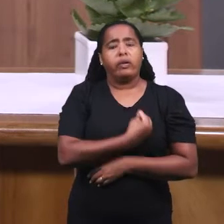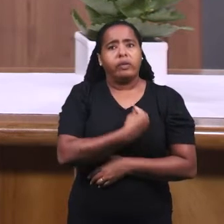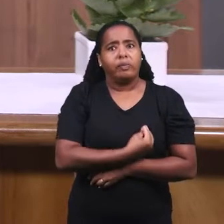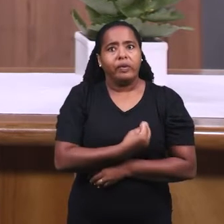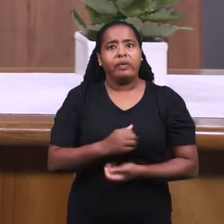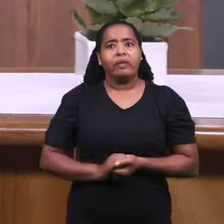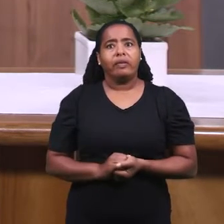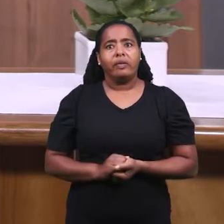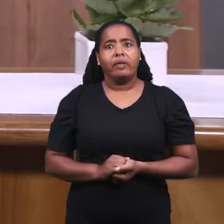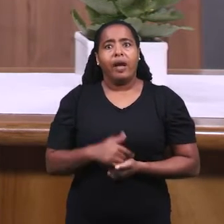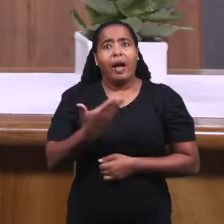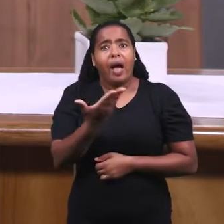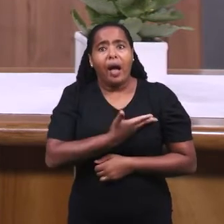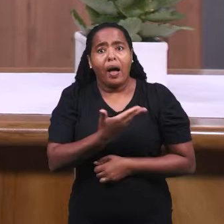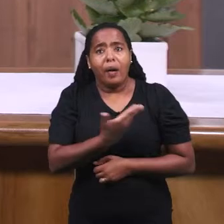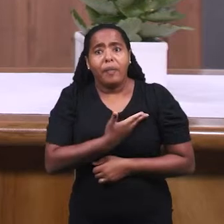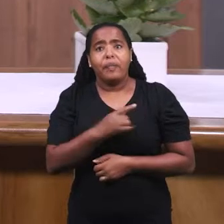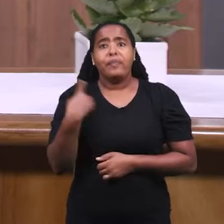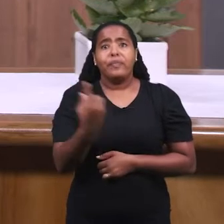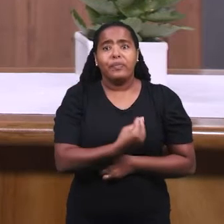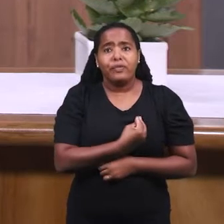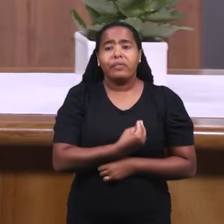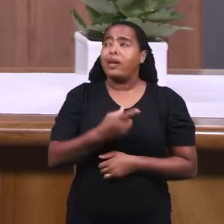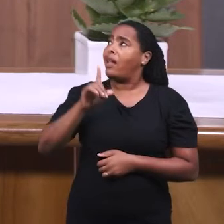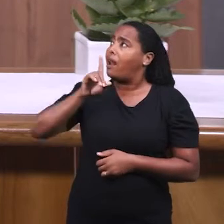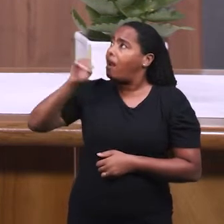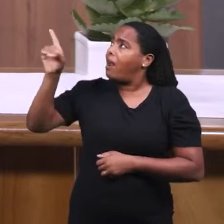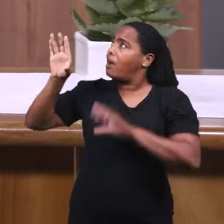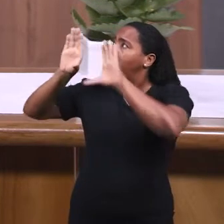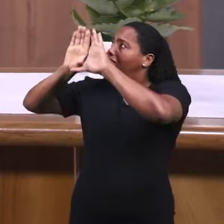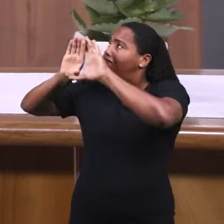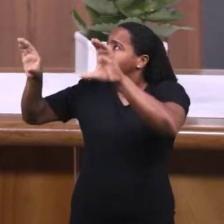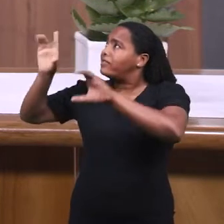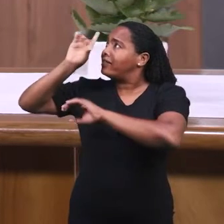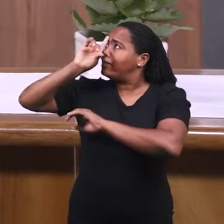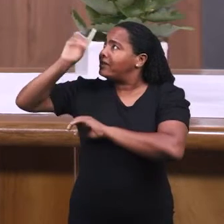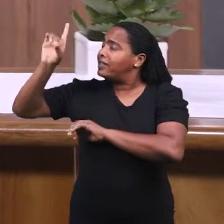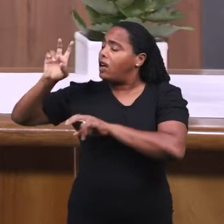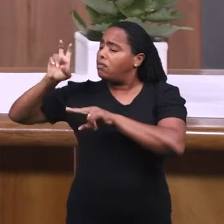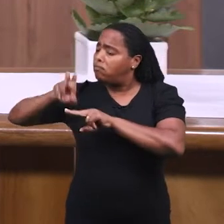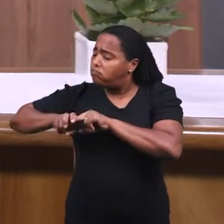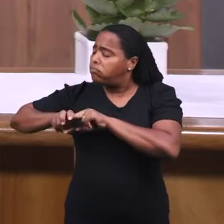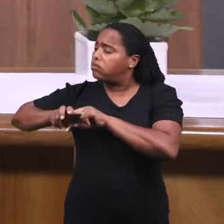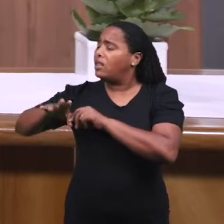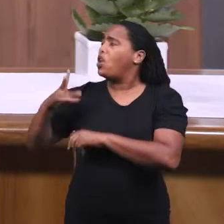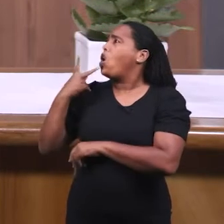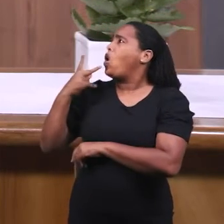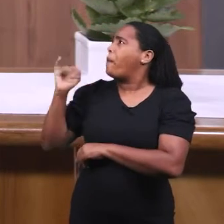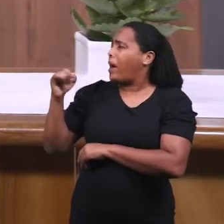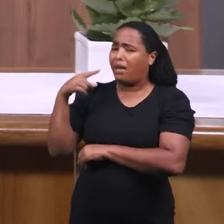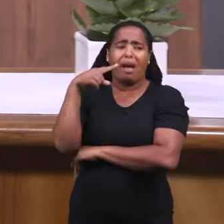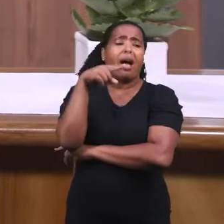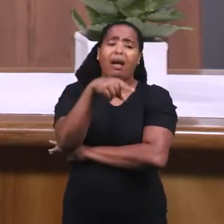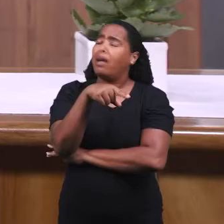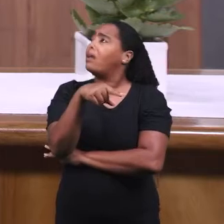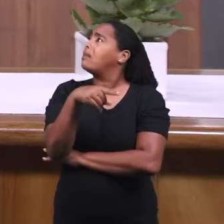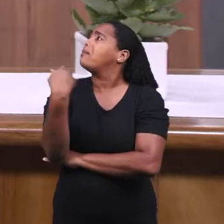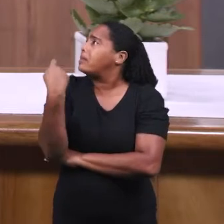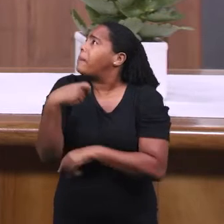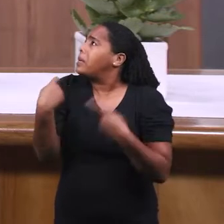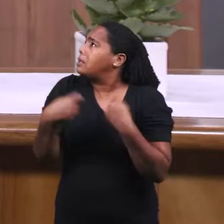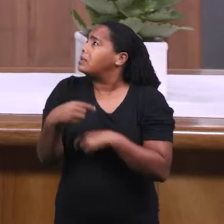Это замечательный момент. Господь в вечности рядом с Отцом. Вот тот друг